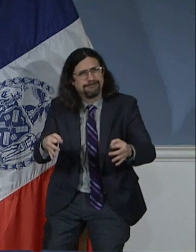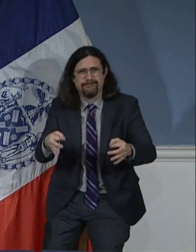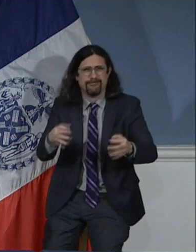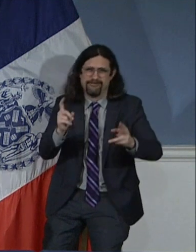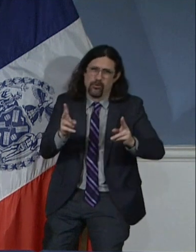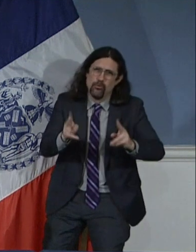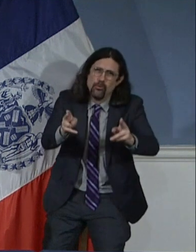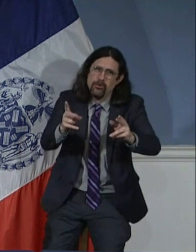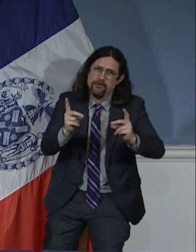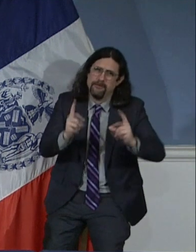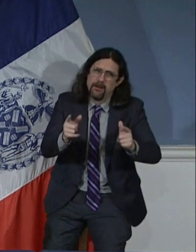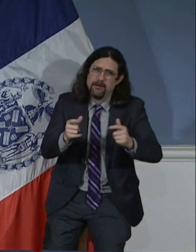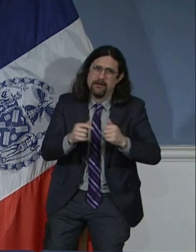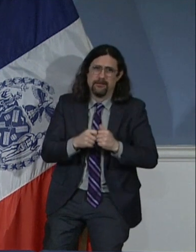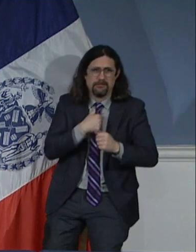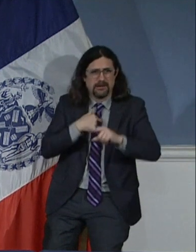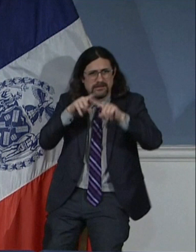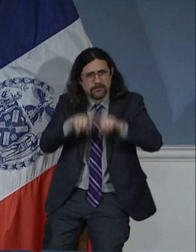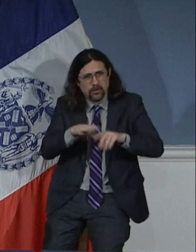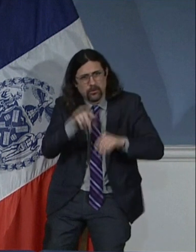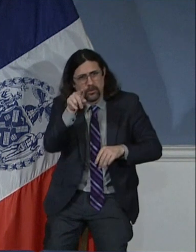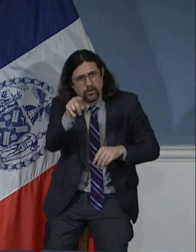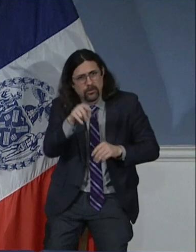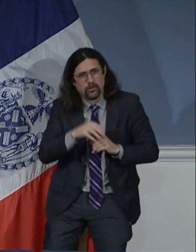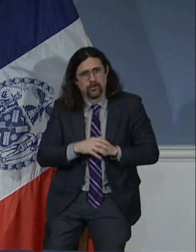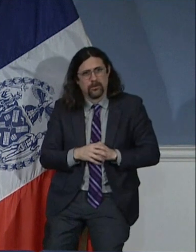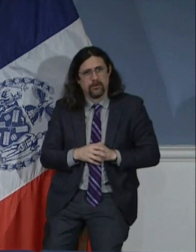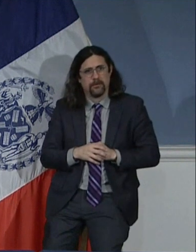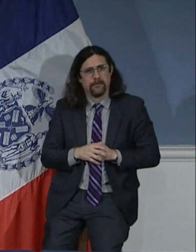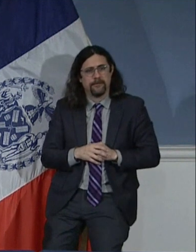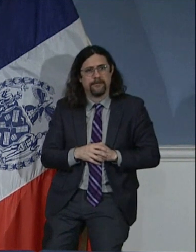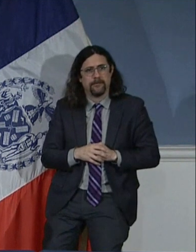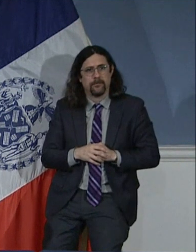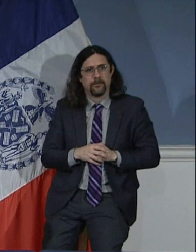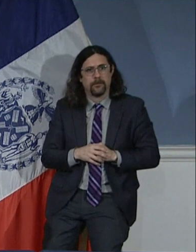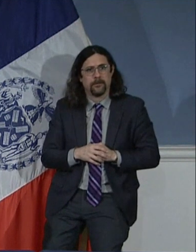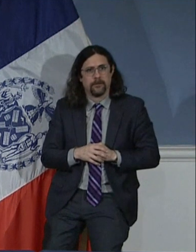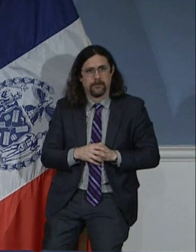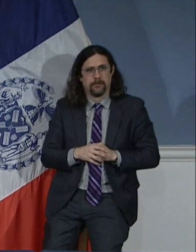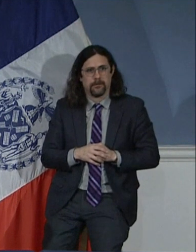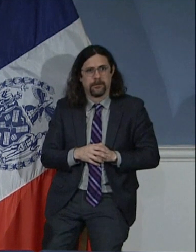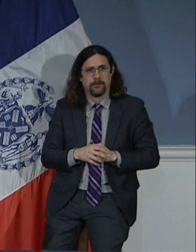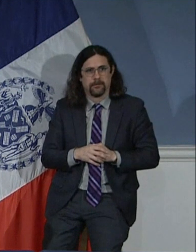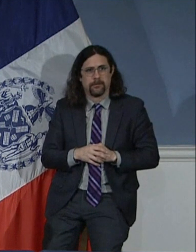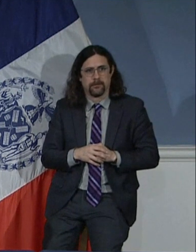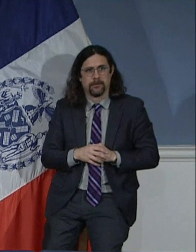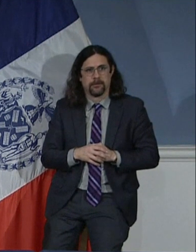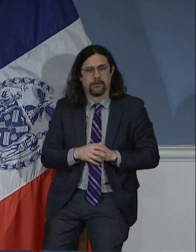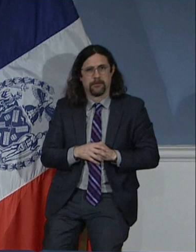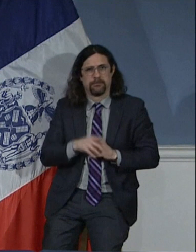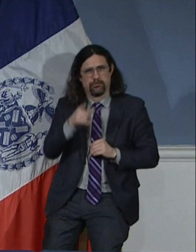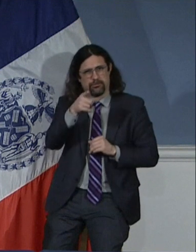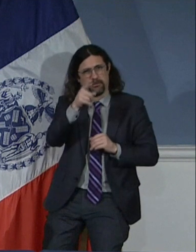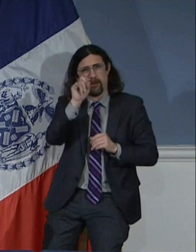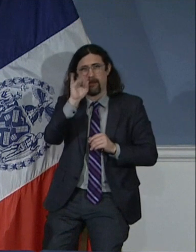Vergleich mit der Vergangenheit bemühen will. Präsident Trump, Sie sind derzeit der Herbert Hoover Ihrer Generation. Sie beobachten und warten und verpassen